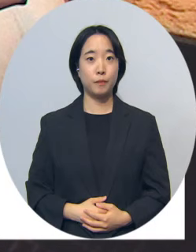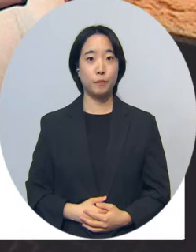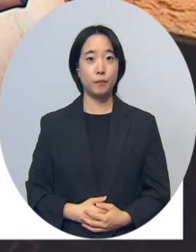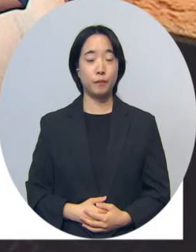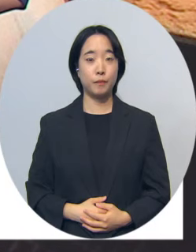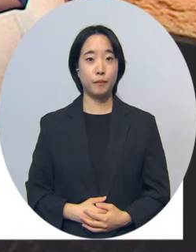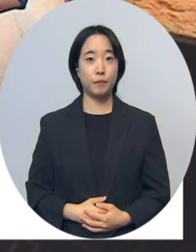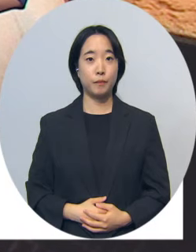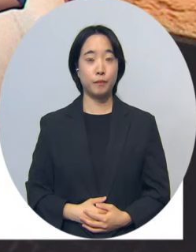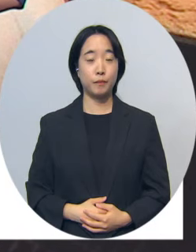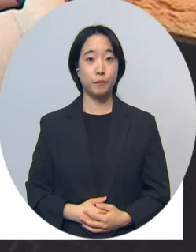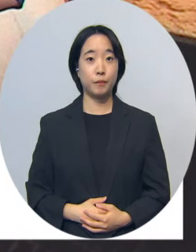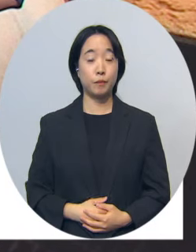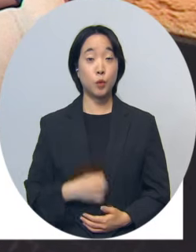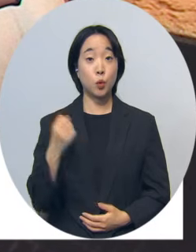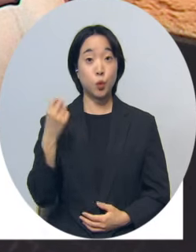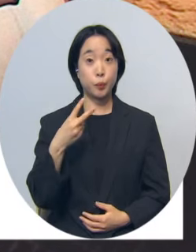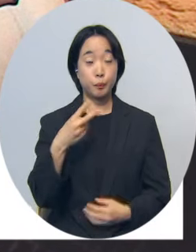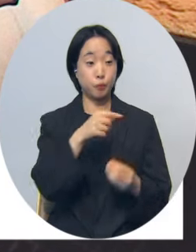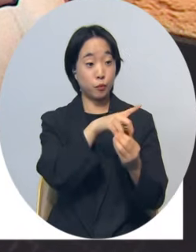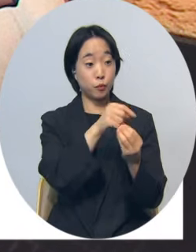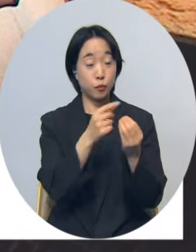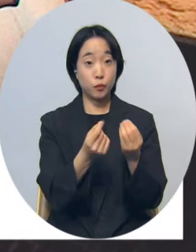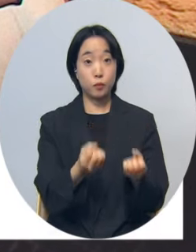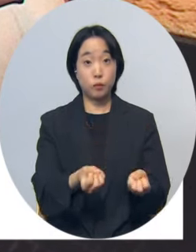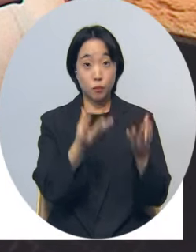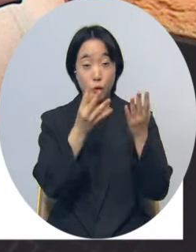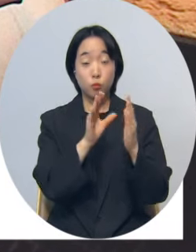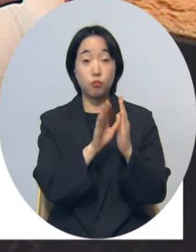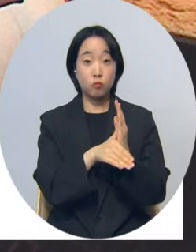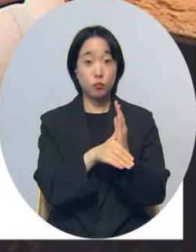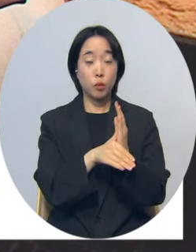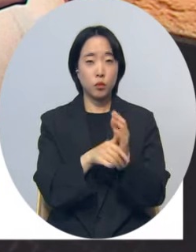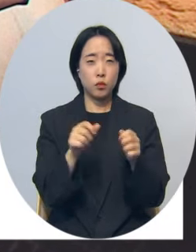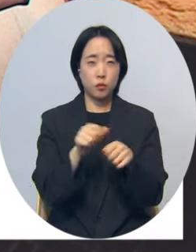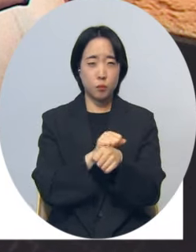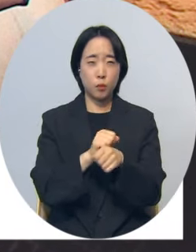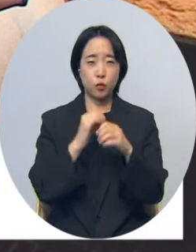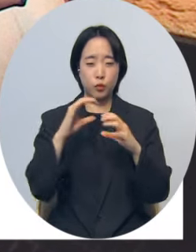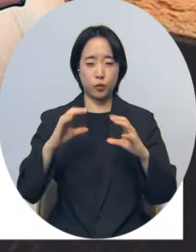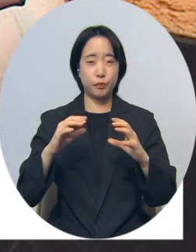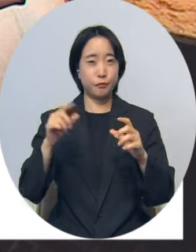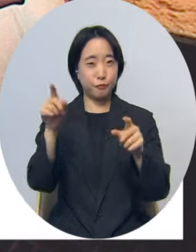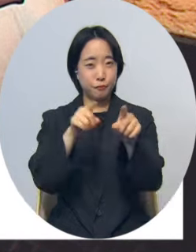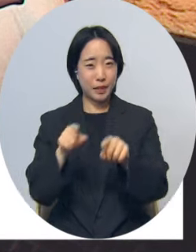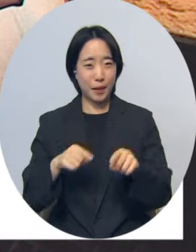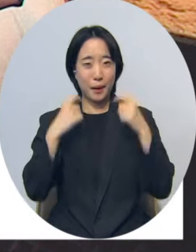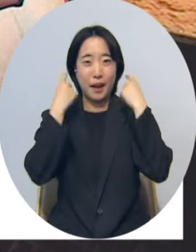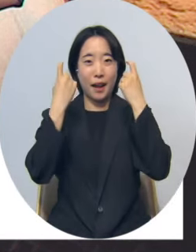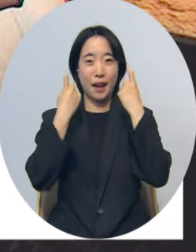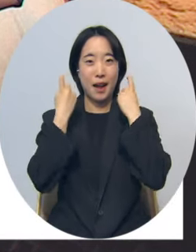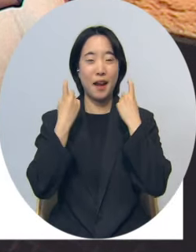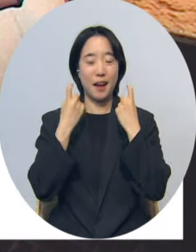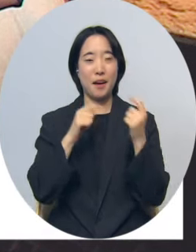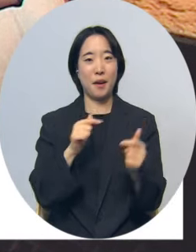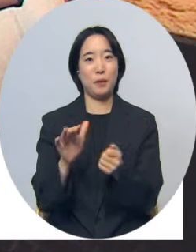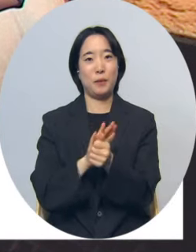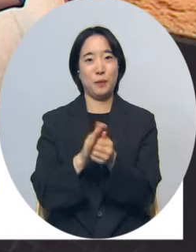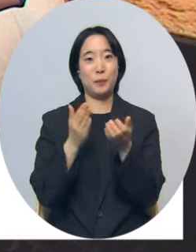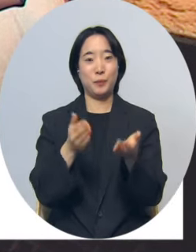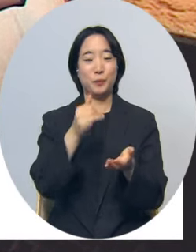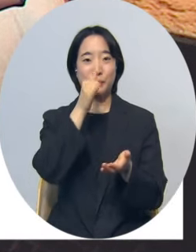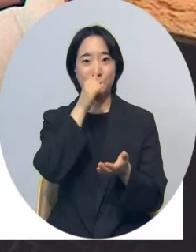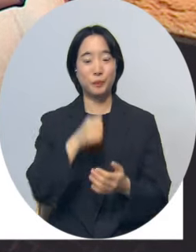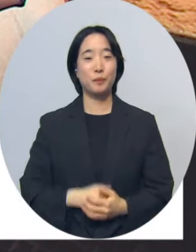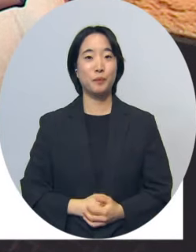그런가 하면 추석을 계기로 국내 관광과 소비를 활성화하기 위한 정책도 추진됩니다. 숙박비 할인 쿠폰